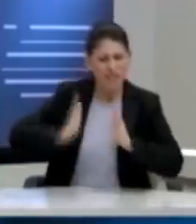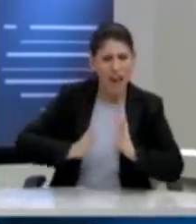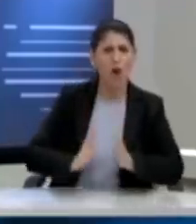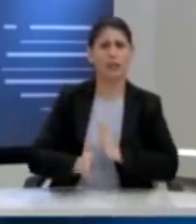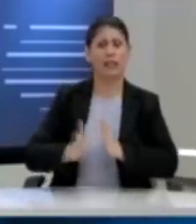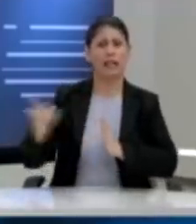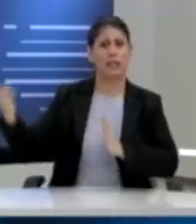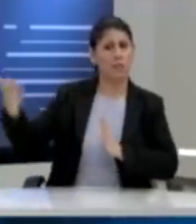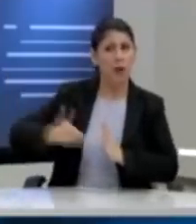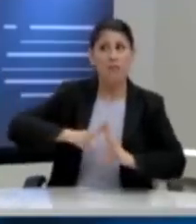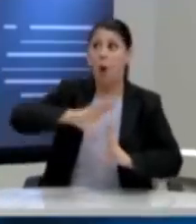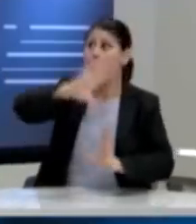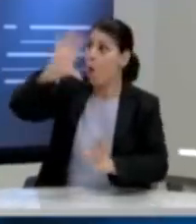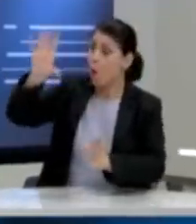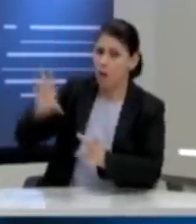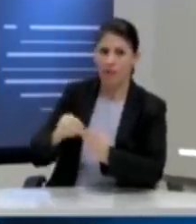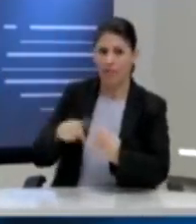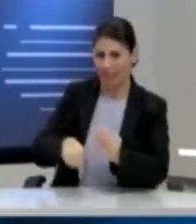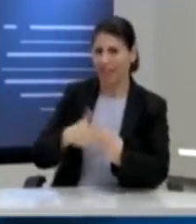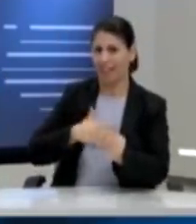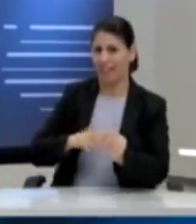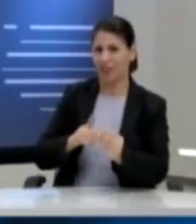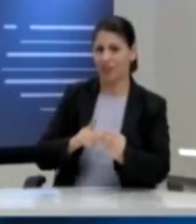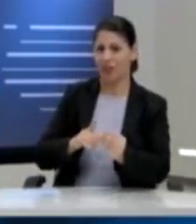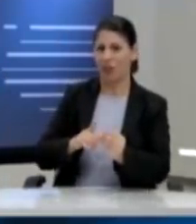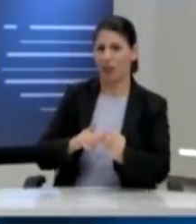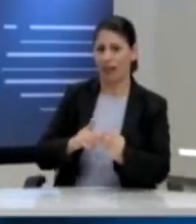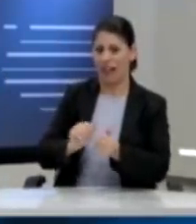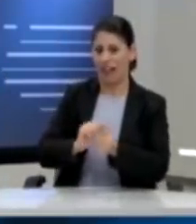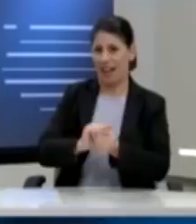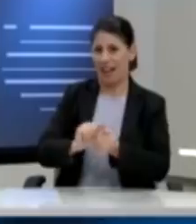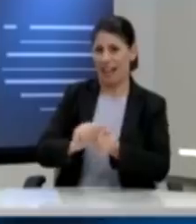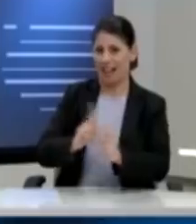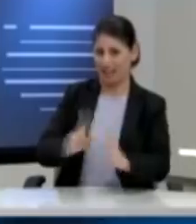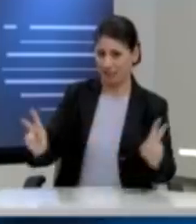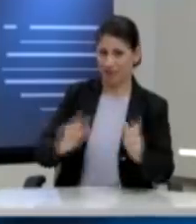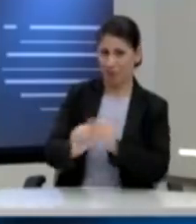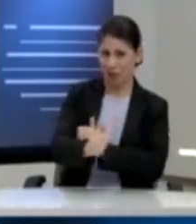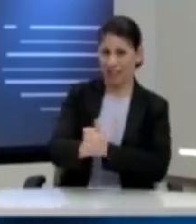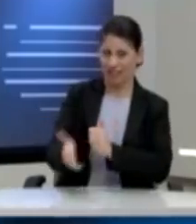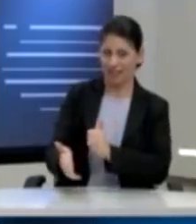βαρβαρότητας που έφερε ό,τι έφερε, θέλετε να το αποκαταστήσετε. Δεν λύνεται ούτε